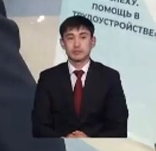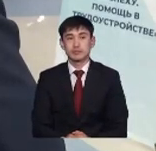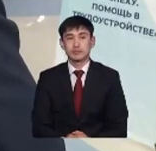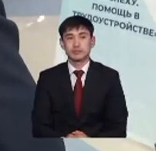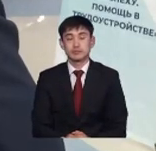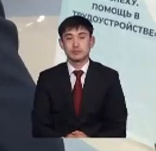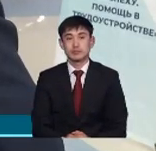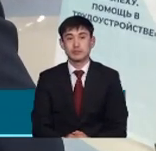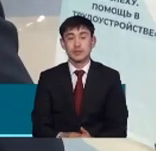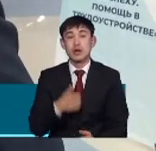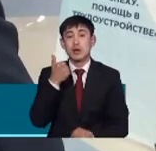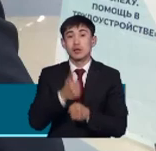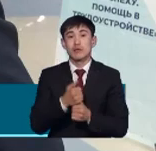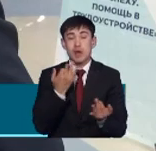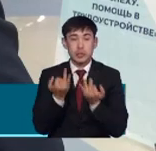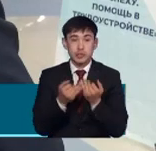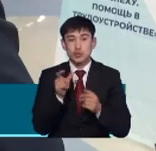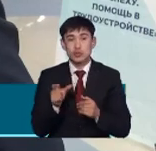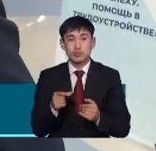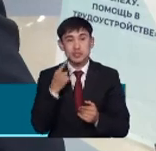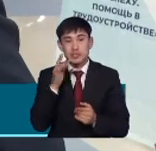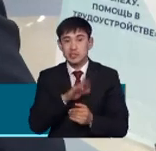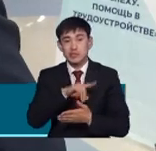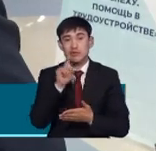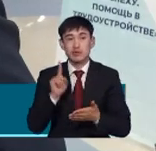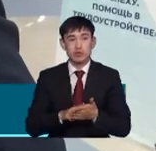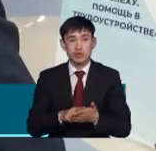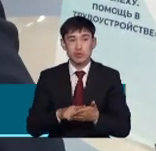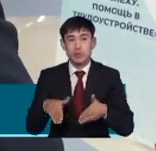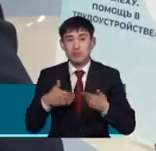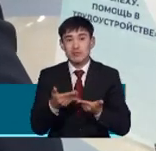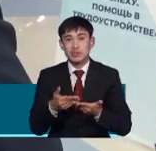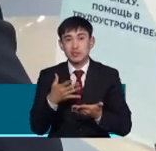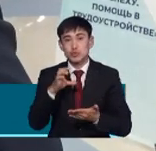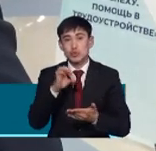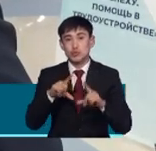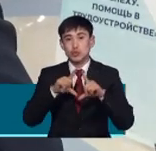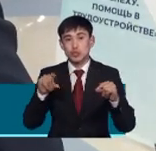мест главное общаться с людьми не стесняться задавать вопросы представителям